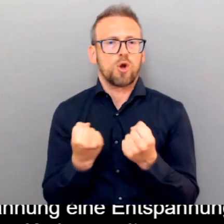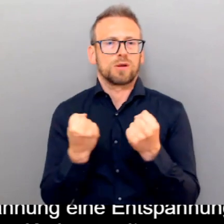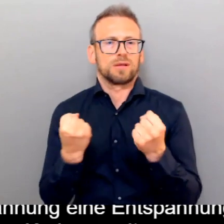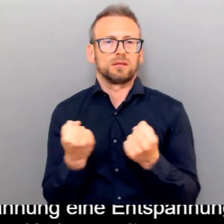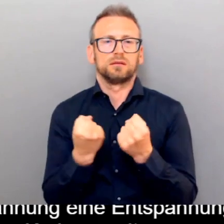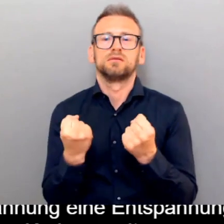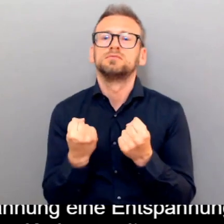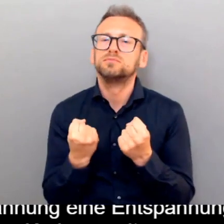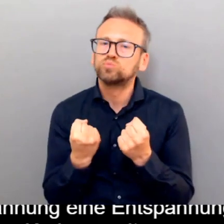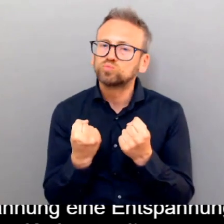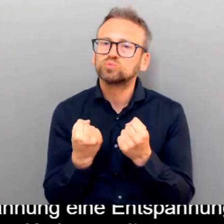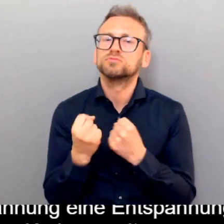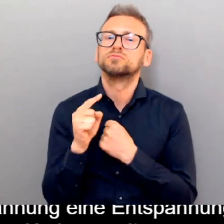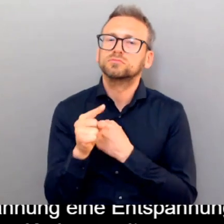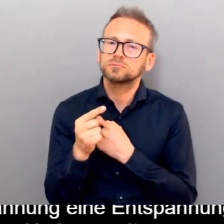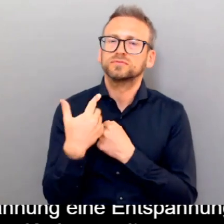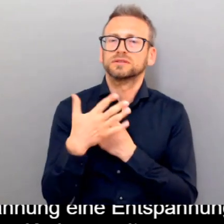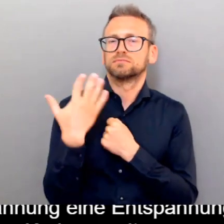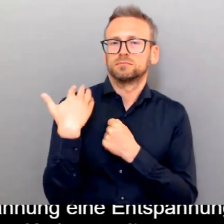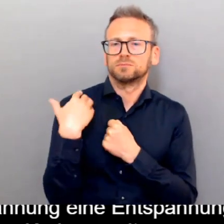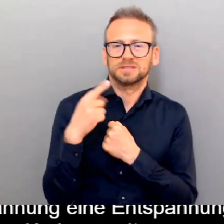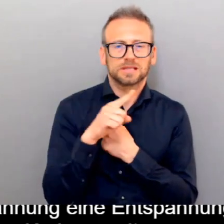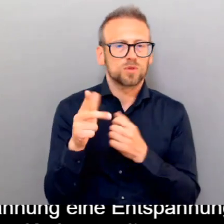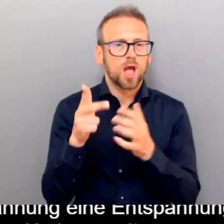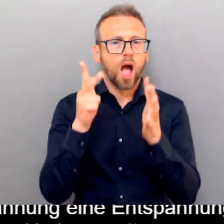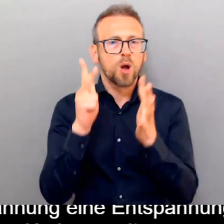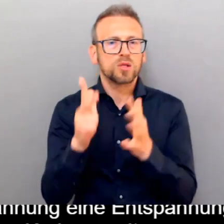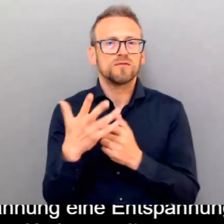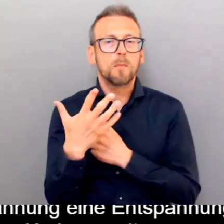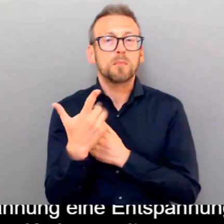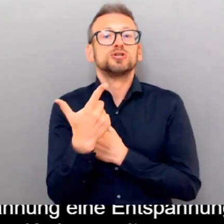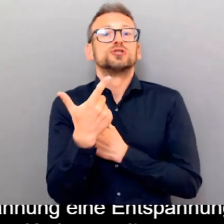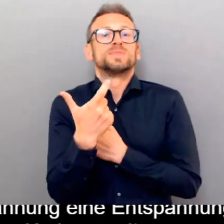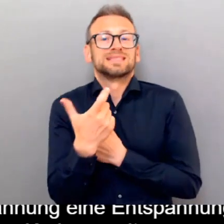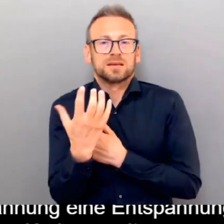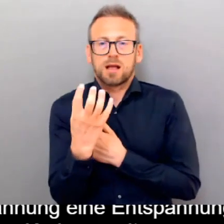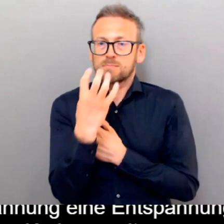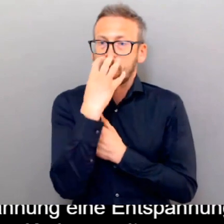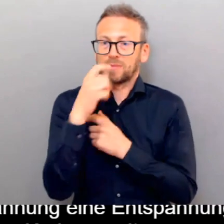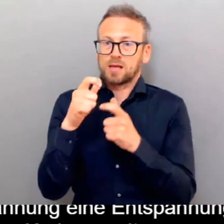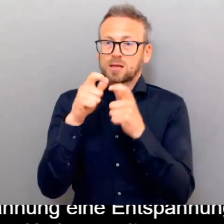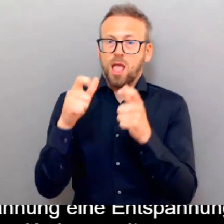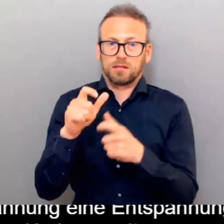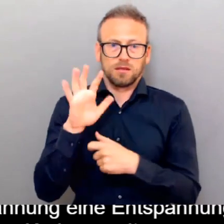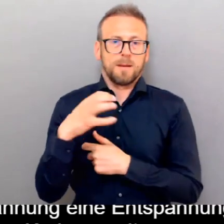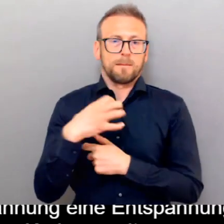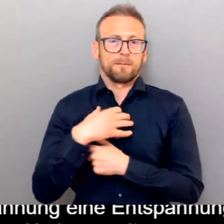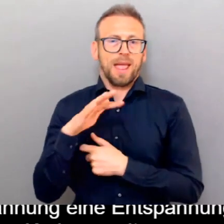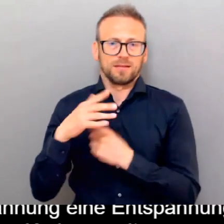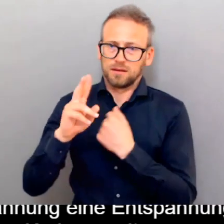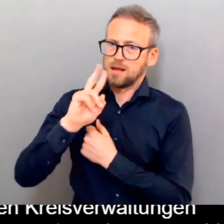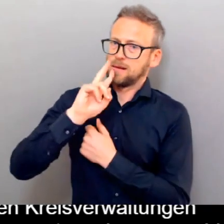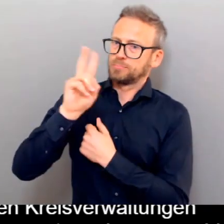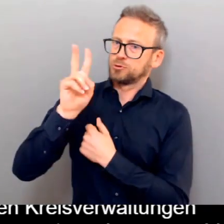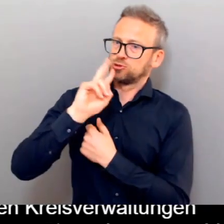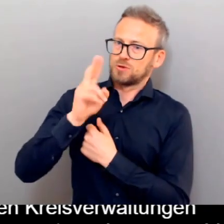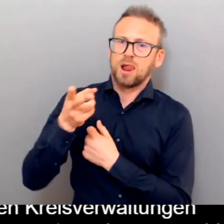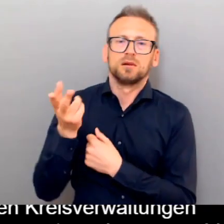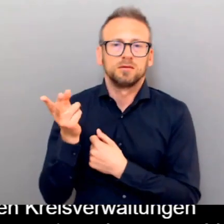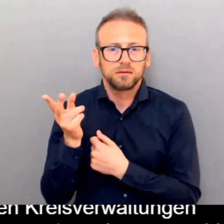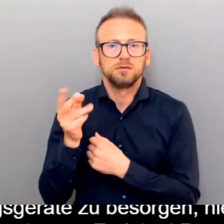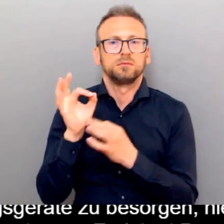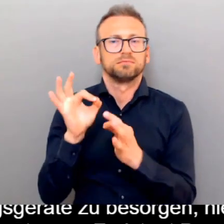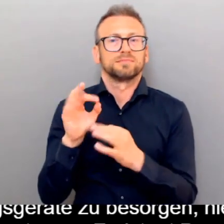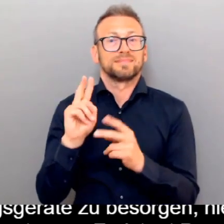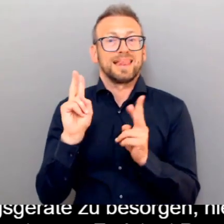beschafft und gleichzeitig 1.100 wurden durch die Selbstbeschaffung der Krankenhausträger bestellt, die wir von